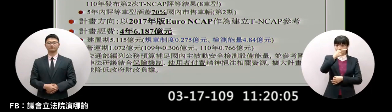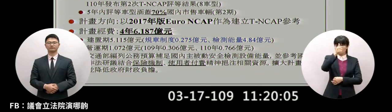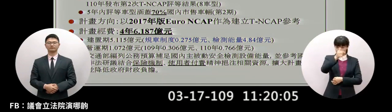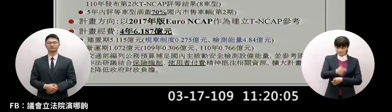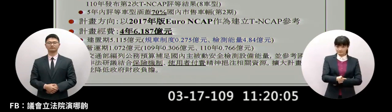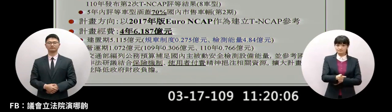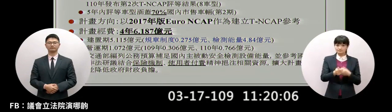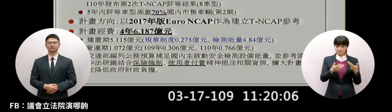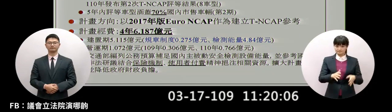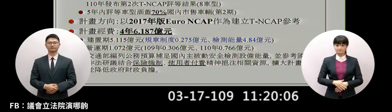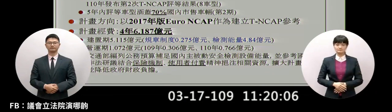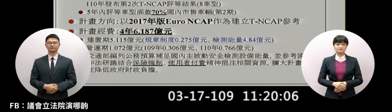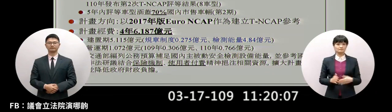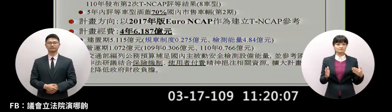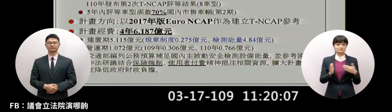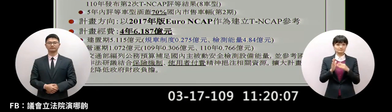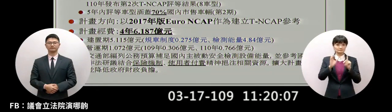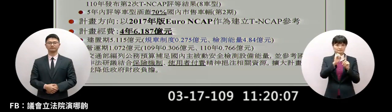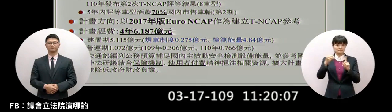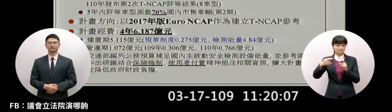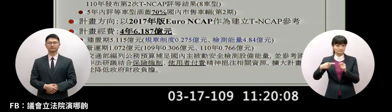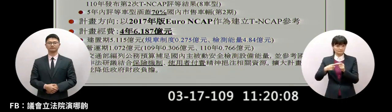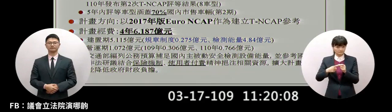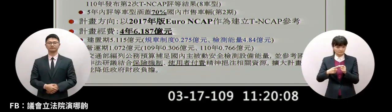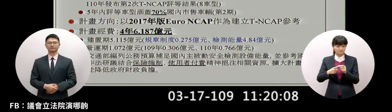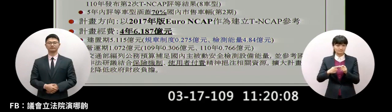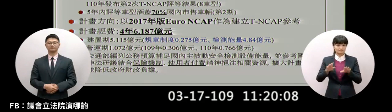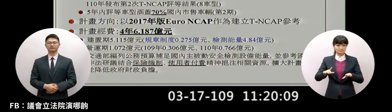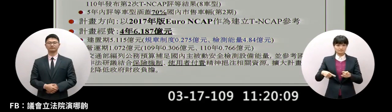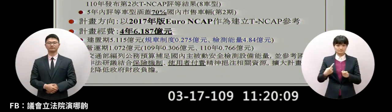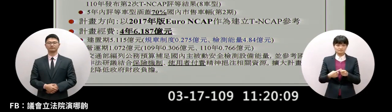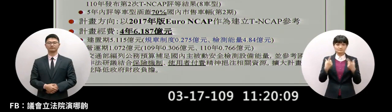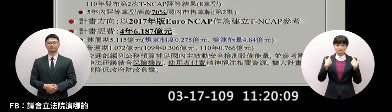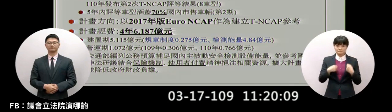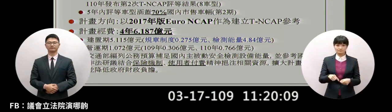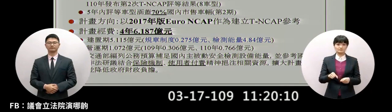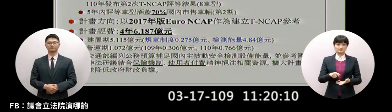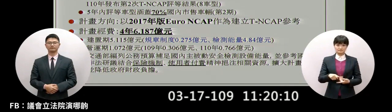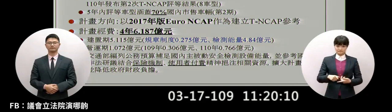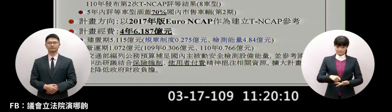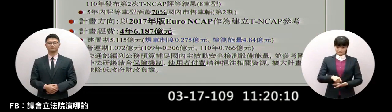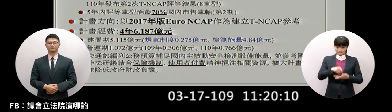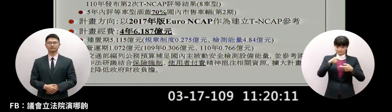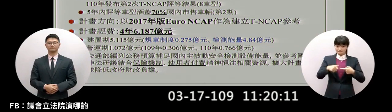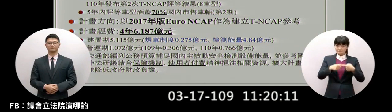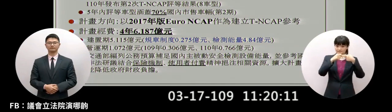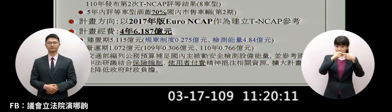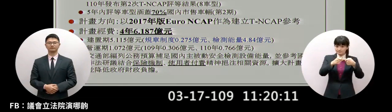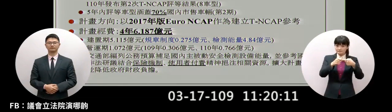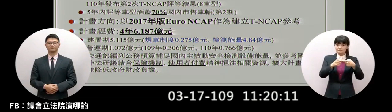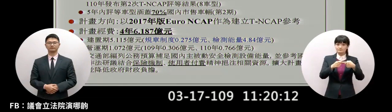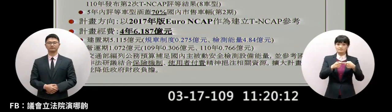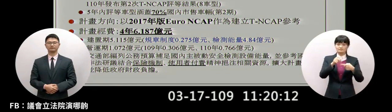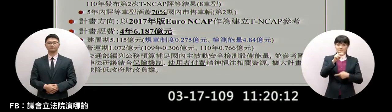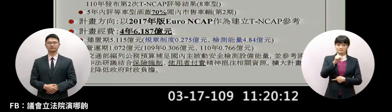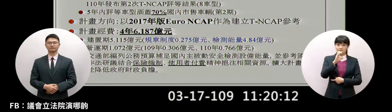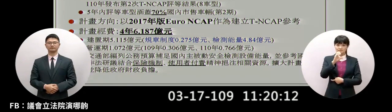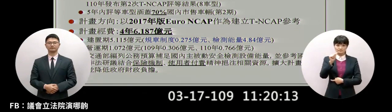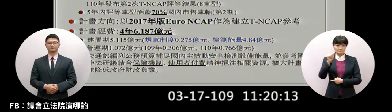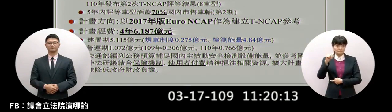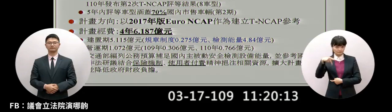到109年就是今年，伊本来计划讲哦，要第一次的 NCAP 平等结果要公